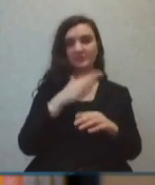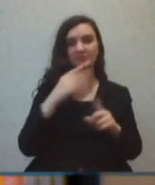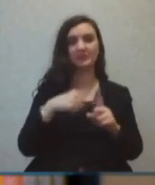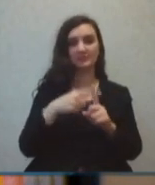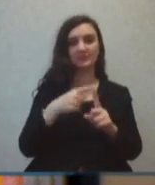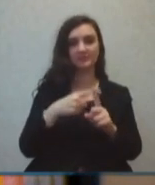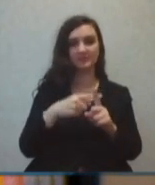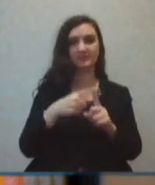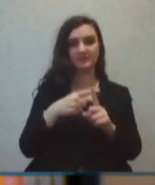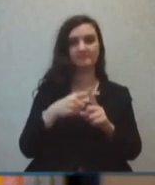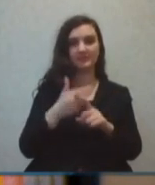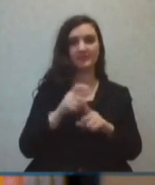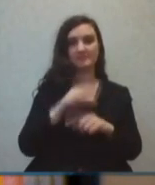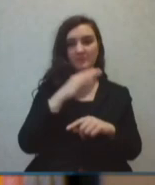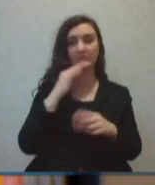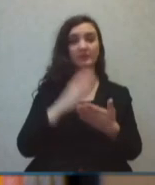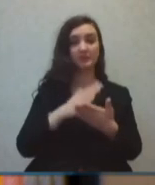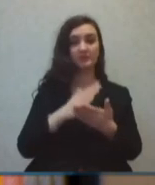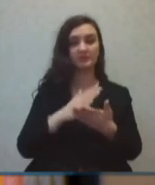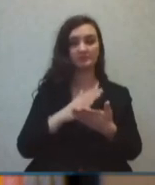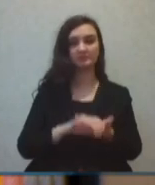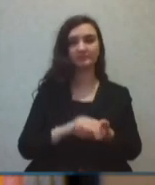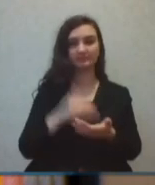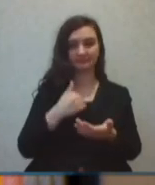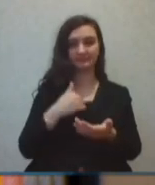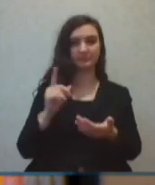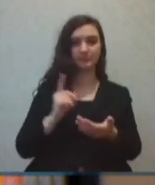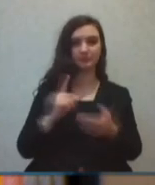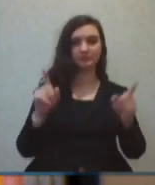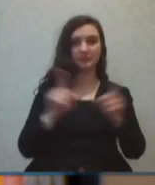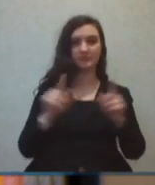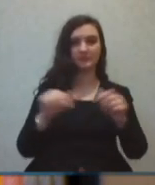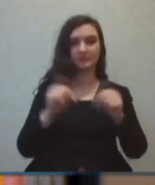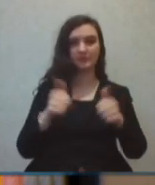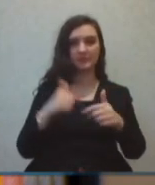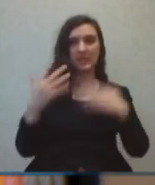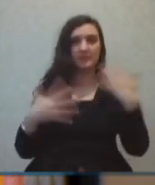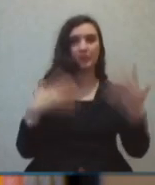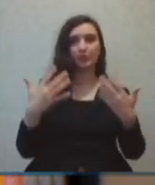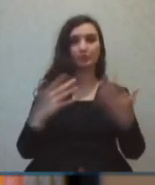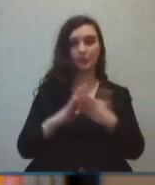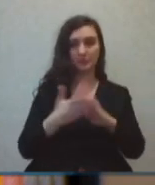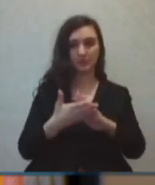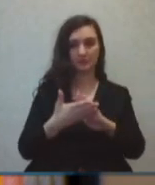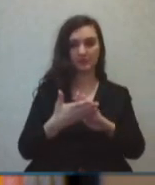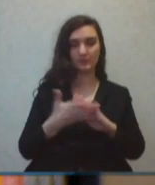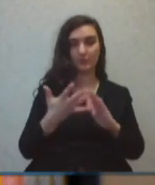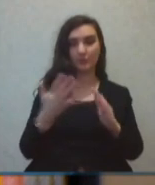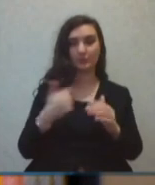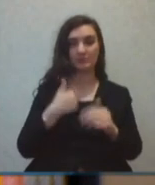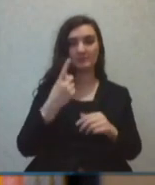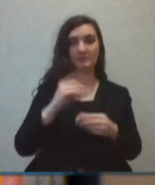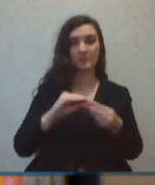დადებითი კომპლექსებით, ძალიან ბევრი გვაქვს, მე მოველოდი მსგავსი ტიპის ეიფორიულ მდგომარეობას. როგორც ჩემმა